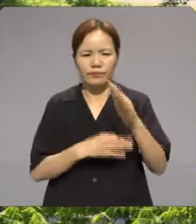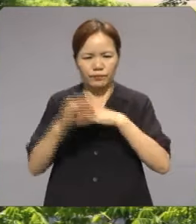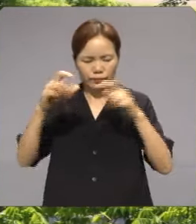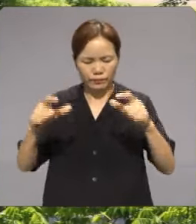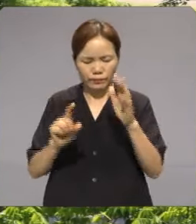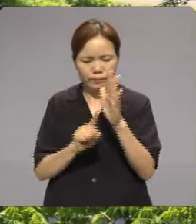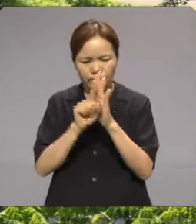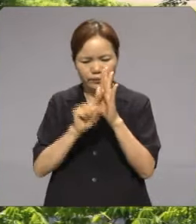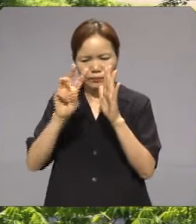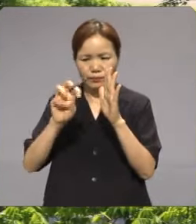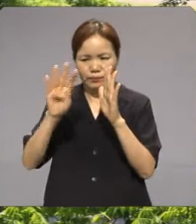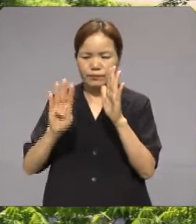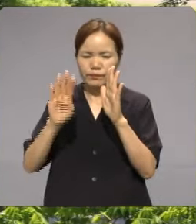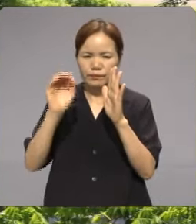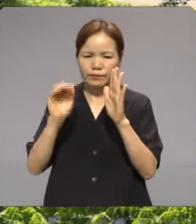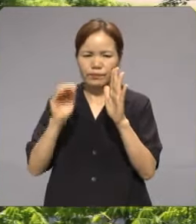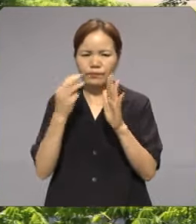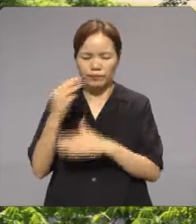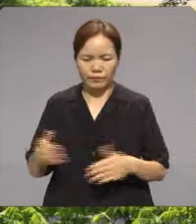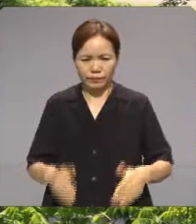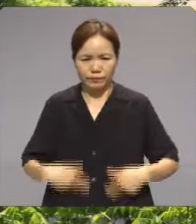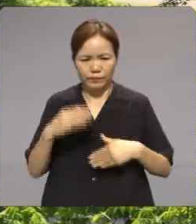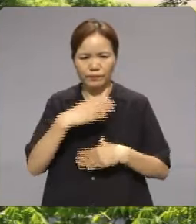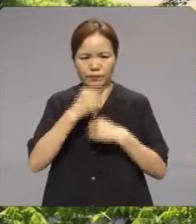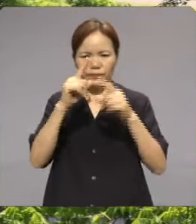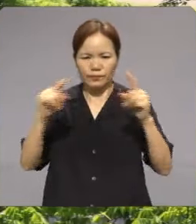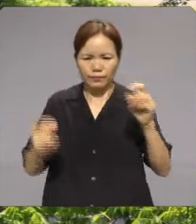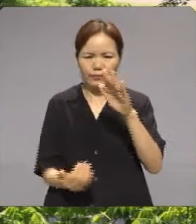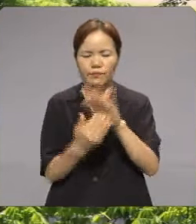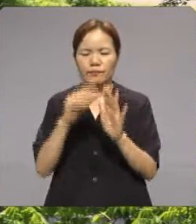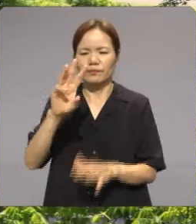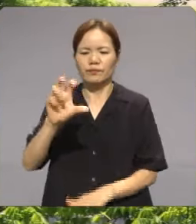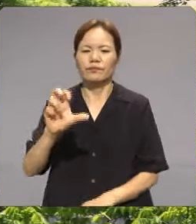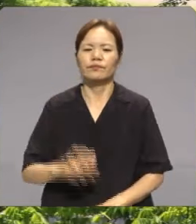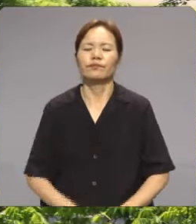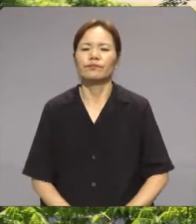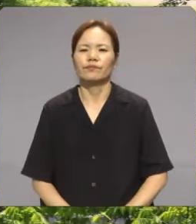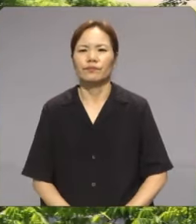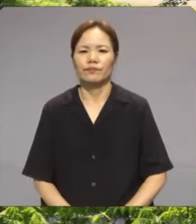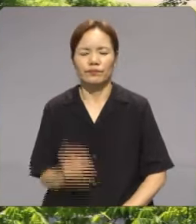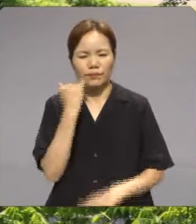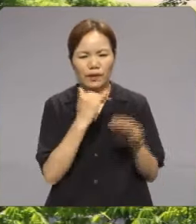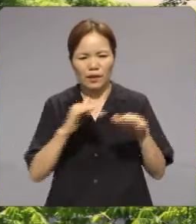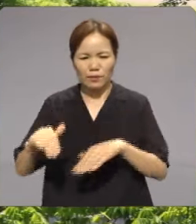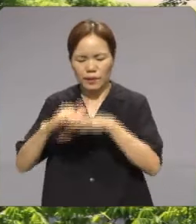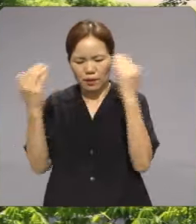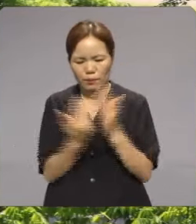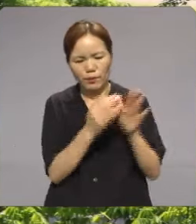34도 안팎으로 오르겠습니다 경기 남부 안성은 최고 35도 기록하겠습니다 바다의 물결은